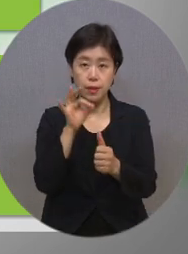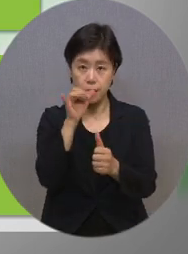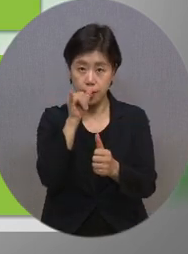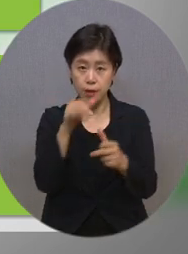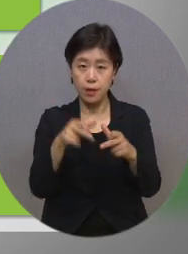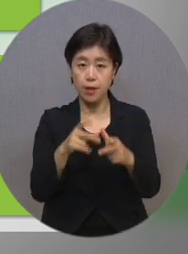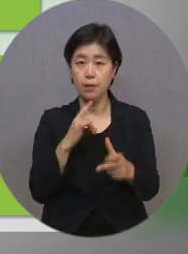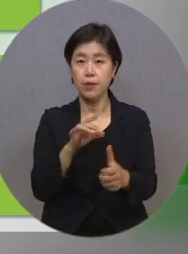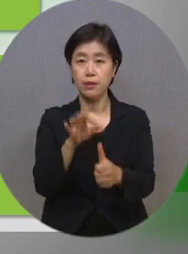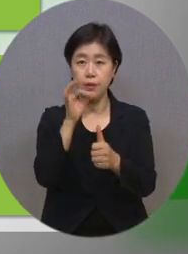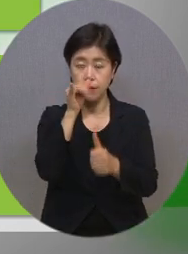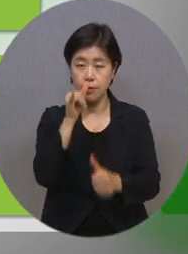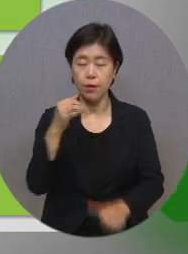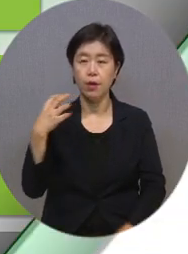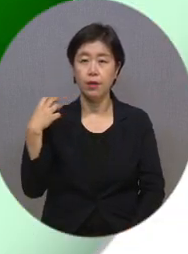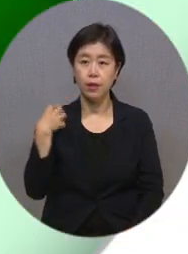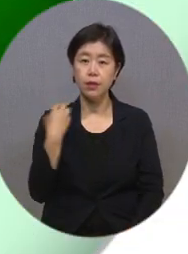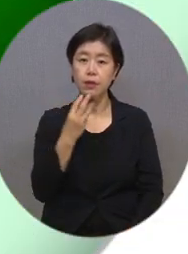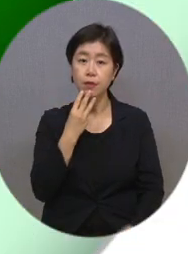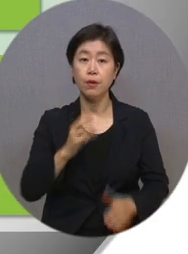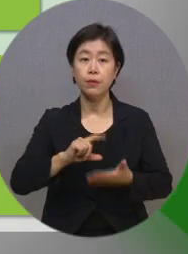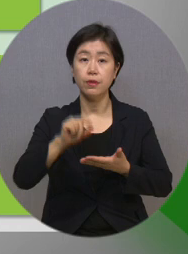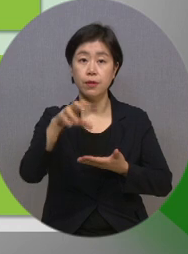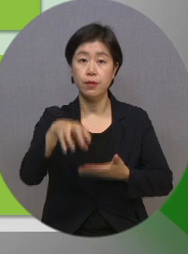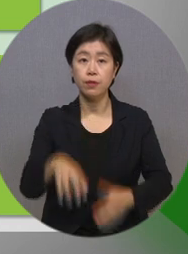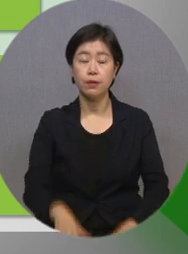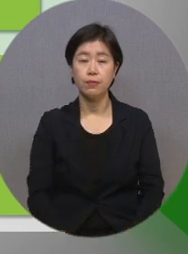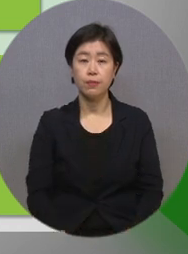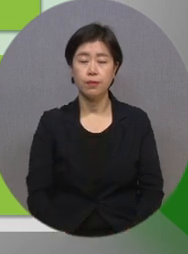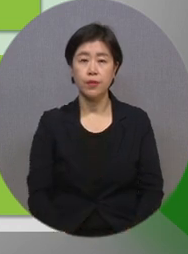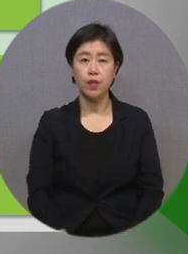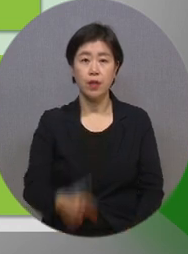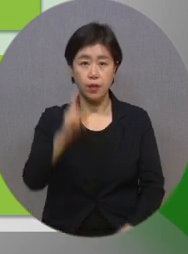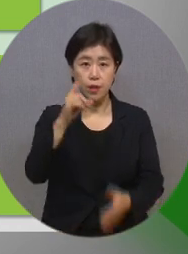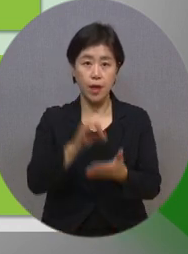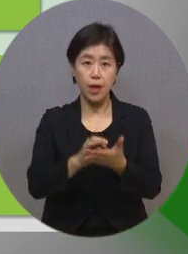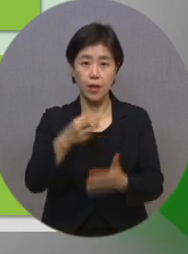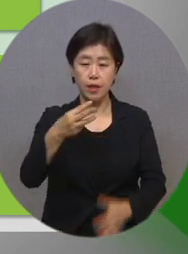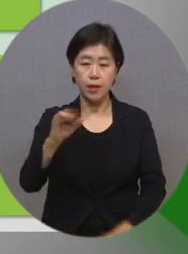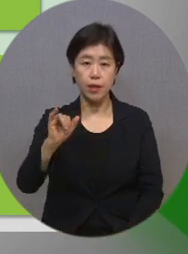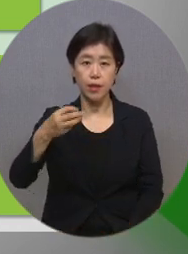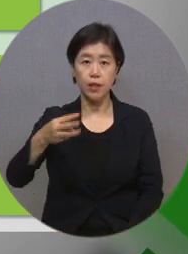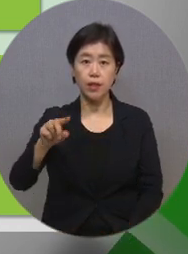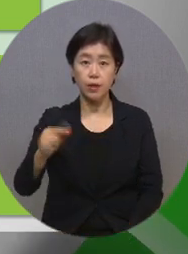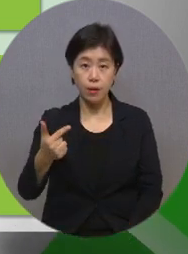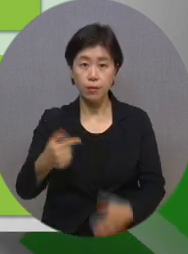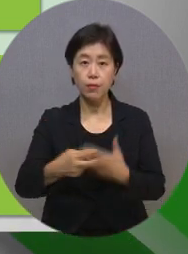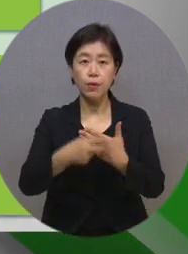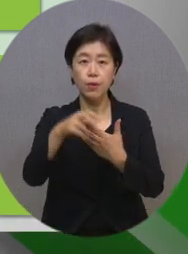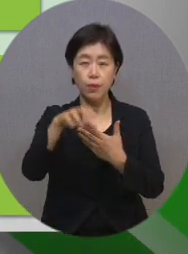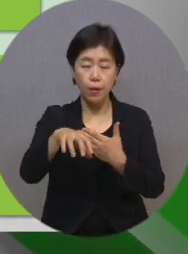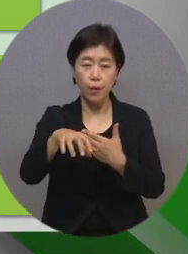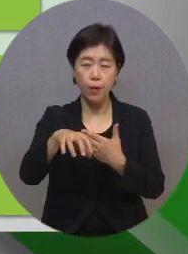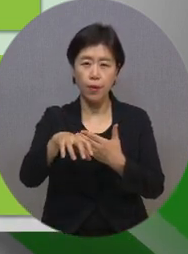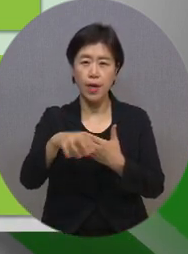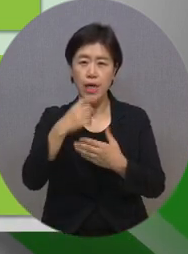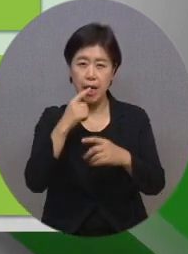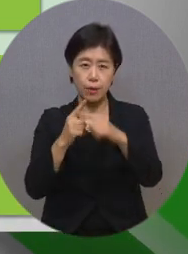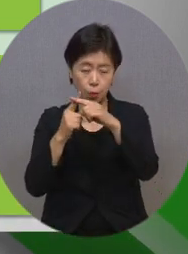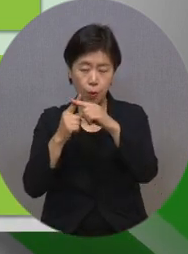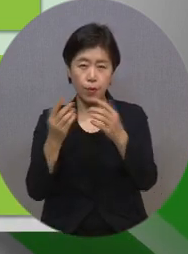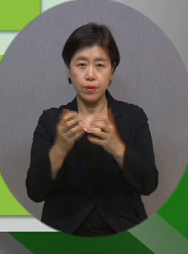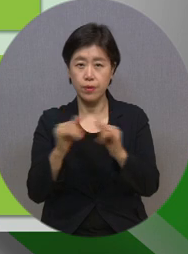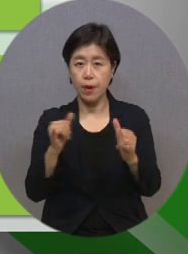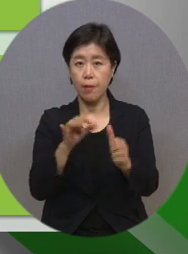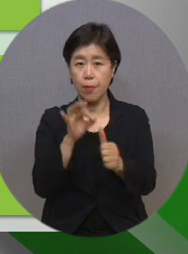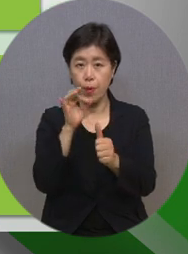담당 지사는 서울지사입니다. 천안 리턴병원에서 간호조무사를 모집합니다. 접수